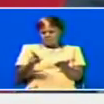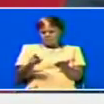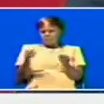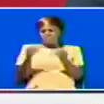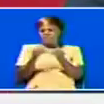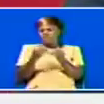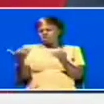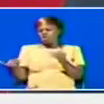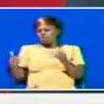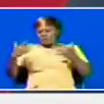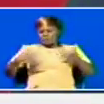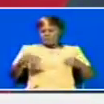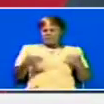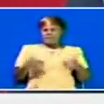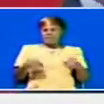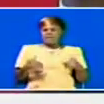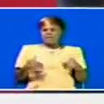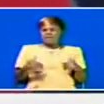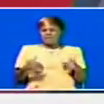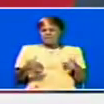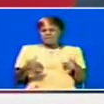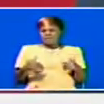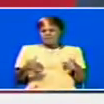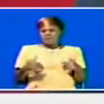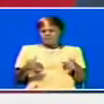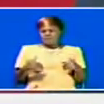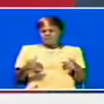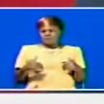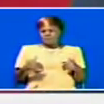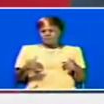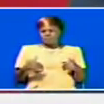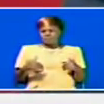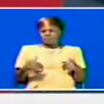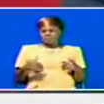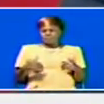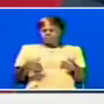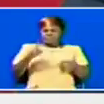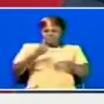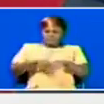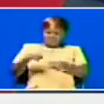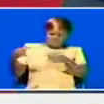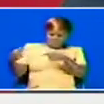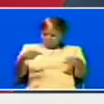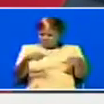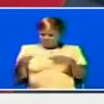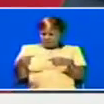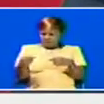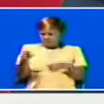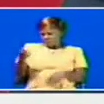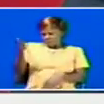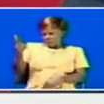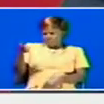kando wanacheza, ama unapata watoto wako katika gorofa fulani wanacheza, katika ile hali ya kupambana na vurugu kama zile unapiga